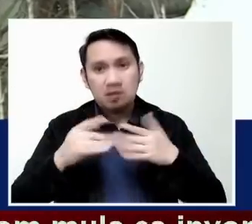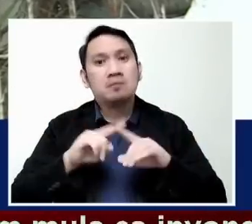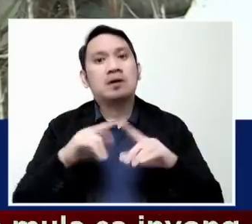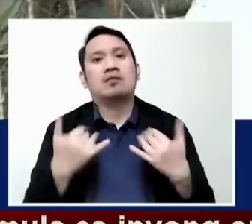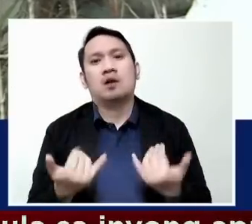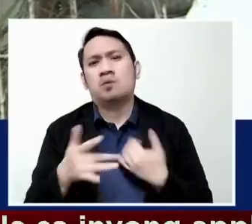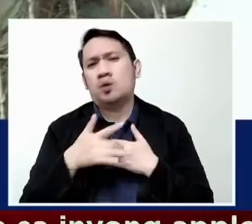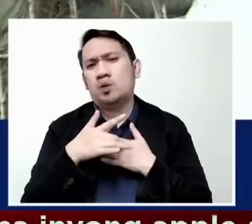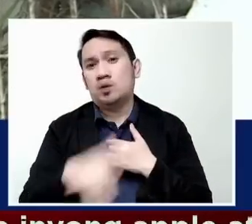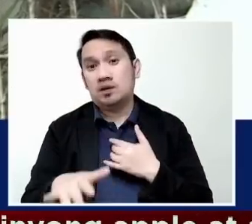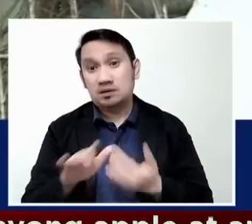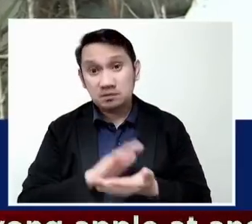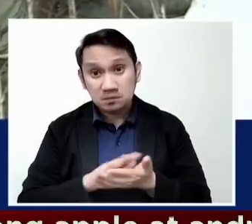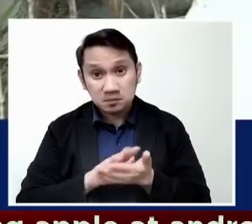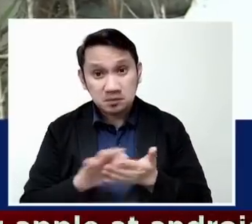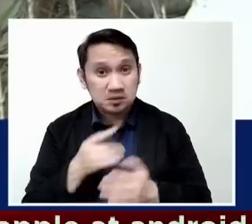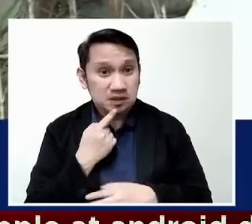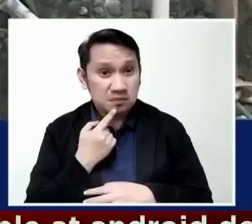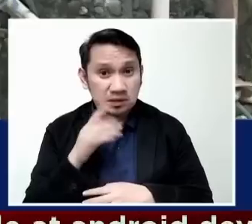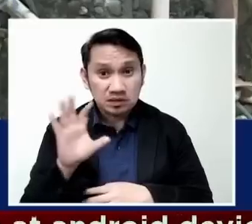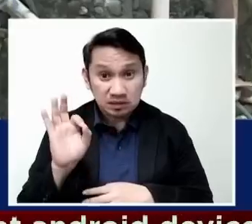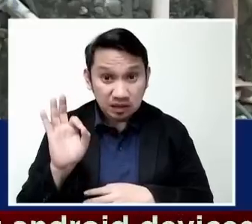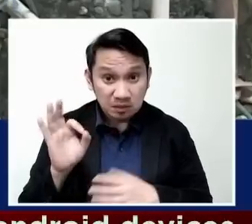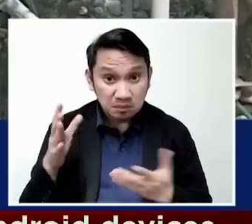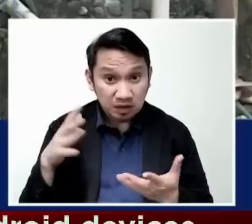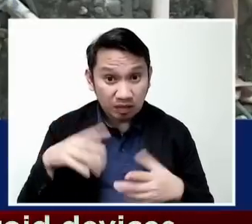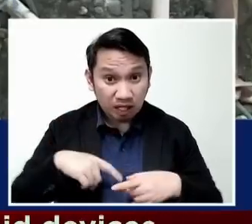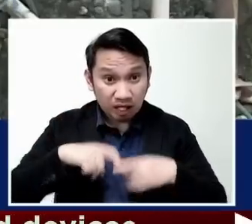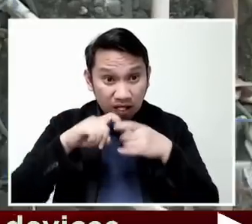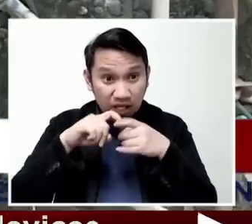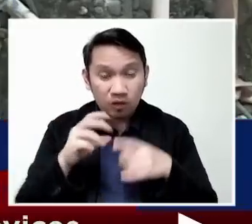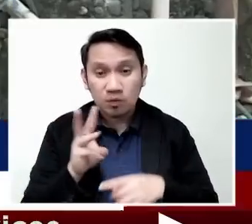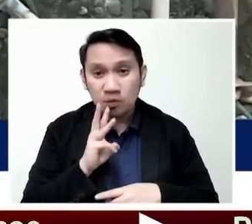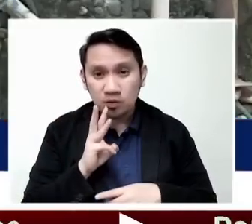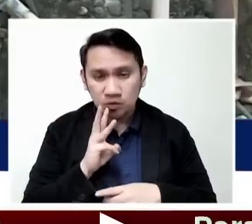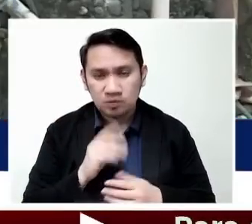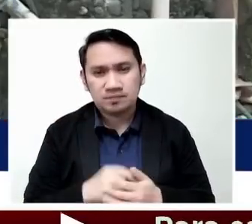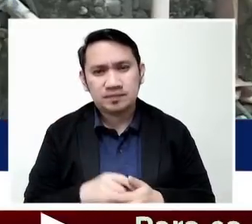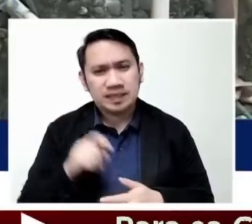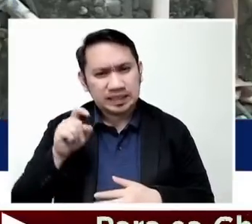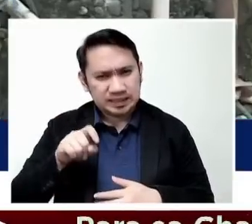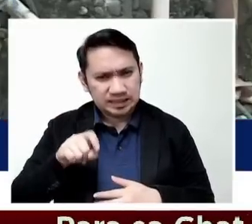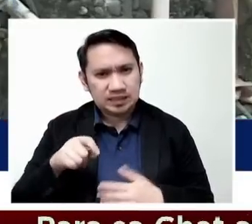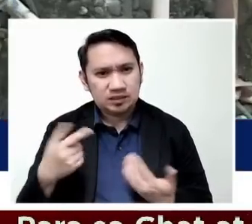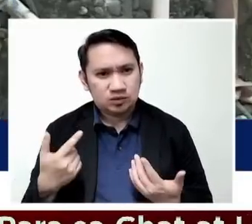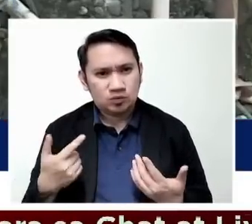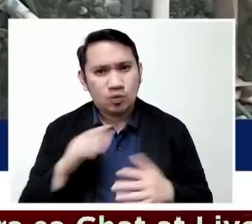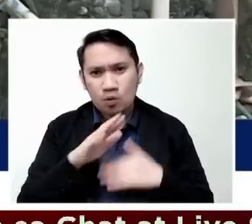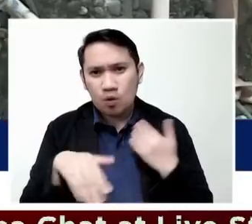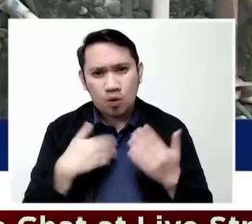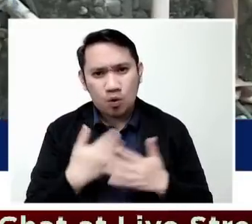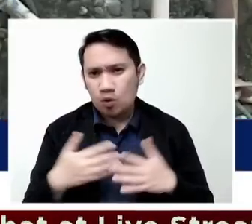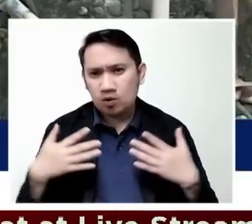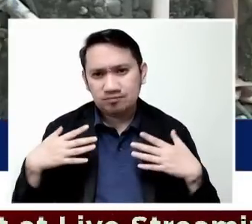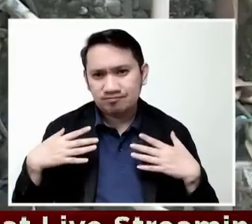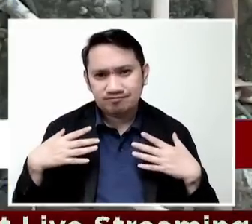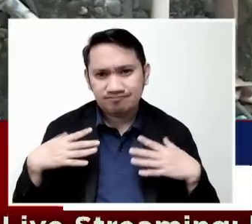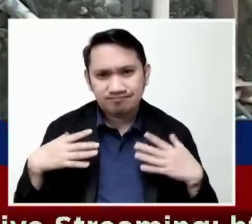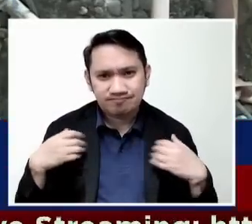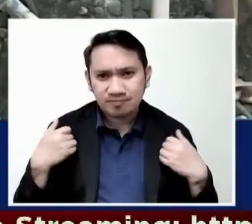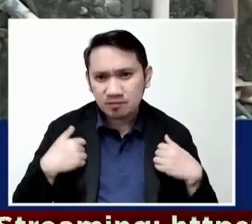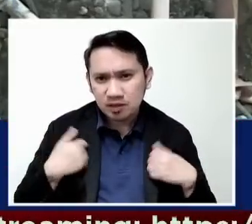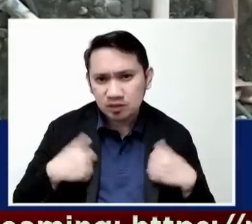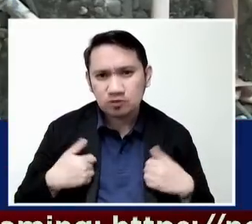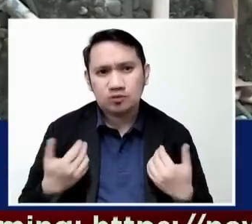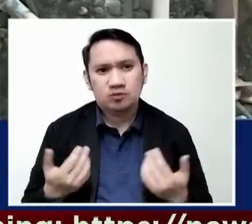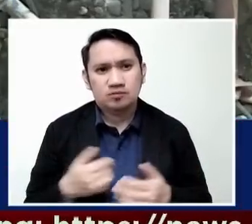dahil sabi mga 7 mawawalan, di ba? Siguro kailangan lahat makaligo na before 5 o'clock. So yung mga naka-store, hindi na siya magagalaw